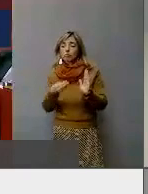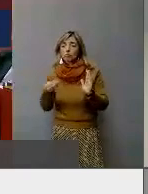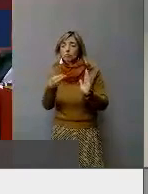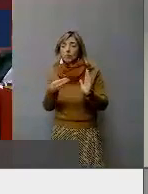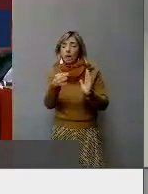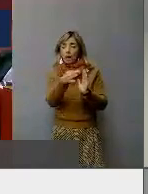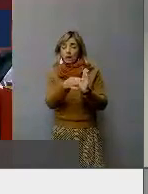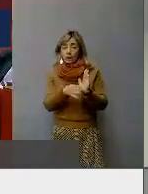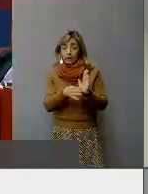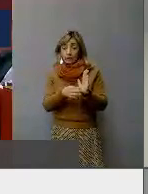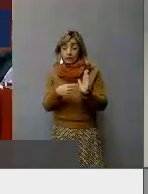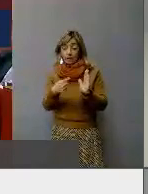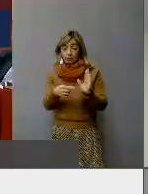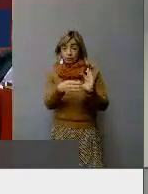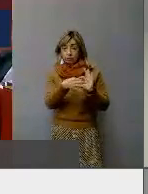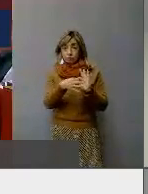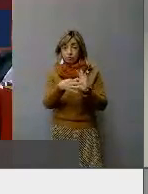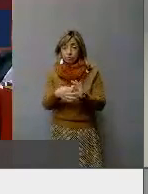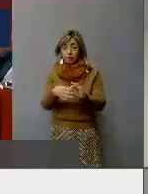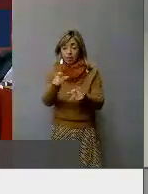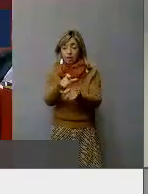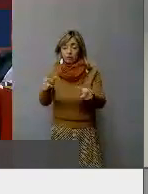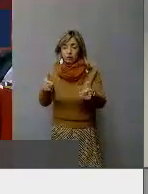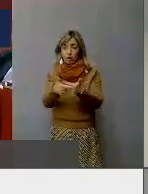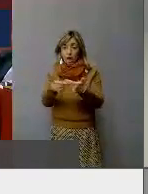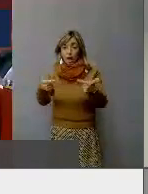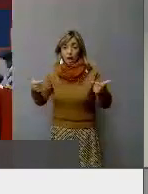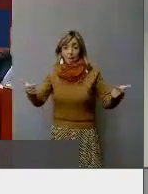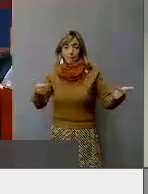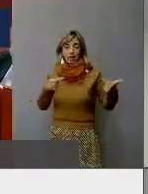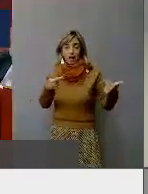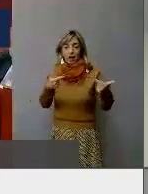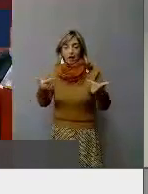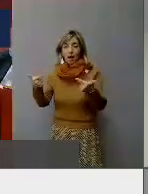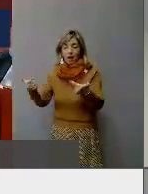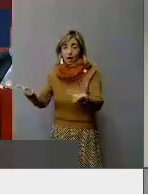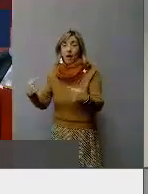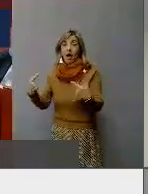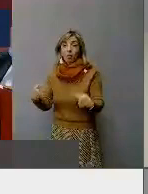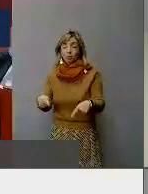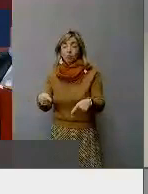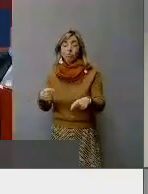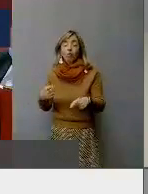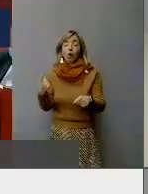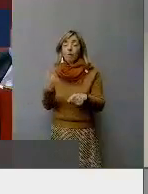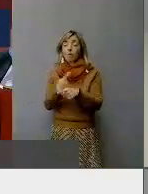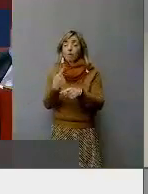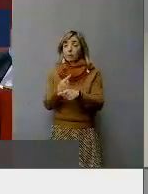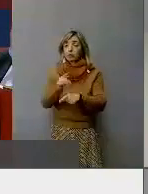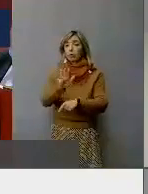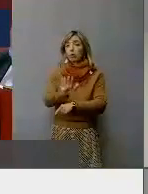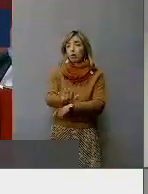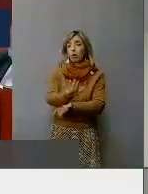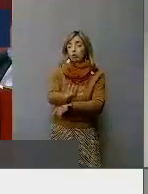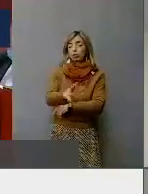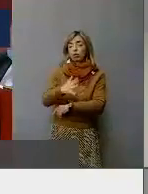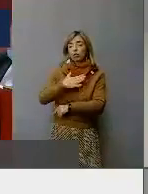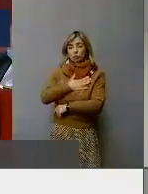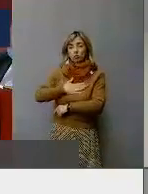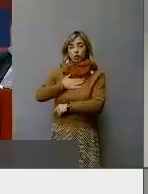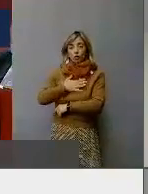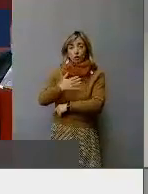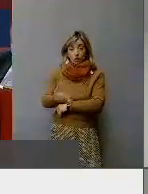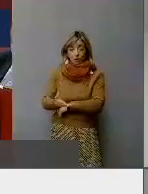veramente ai bisogni questo è come dire una cosa che credo sia